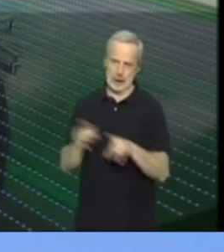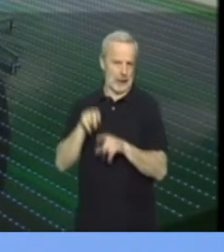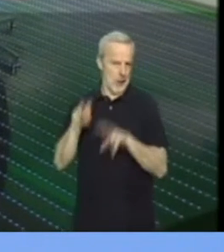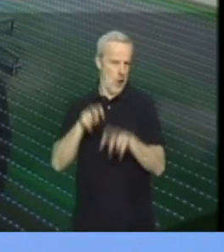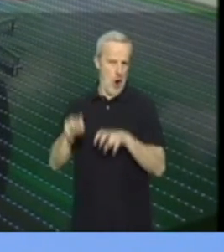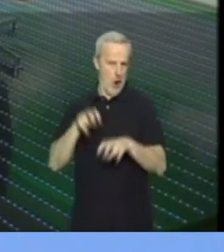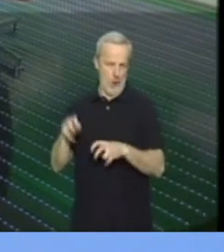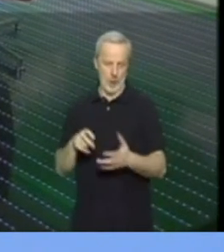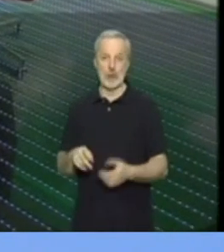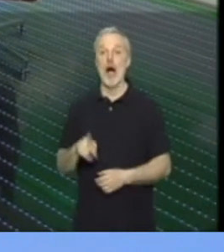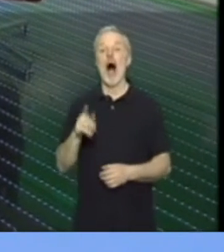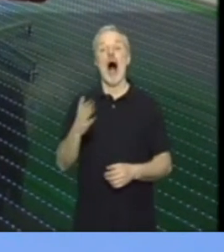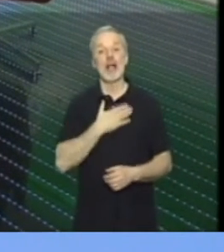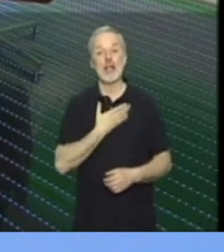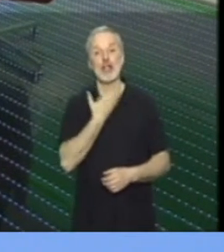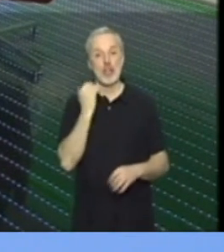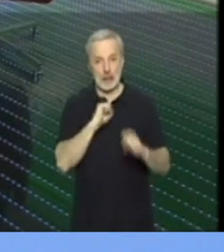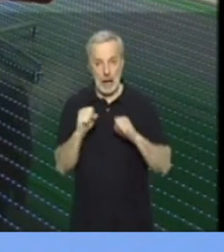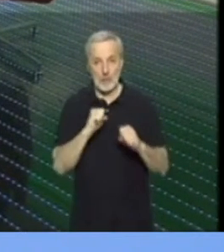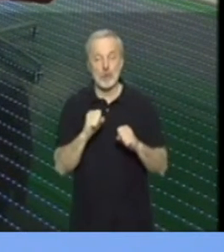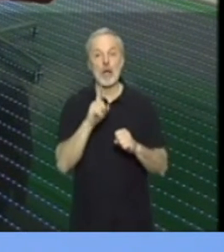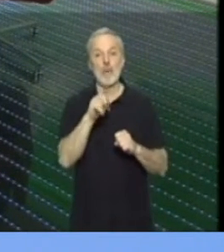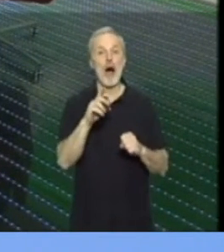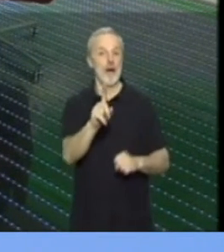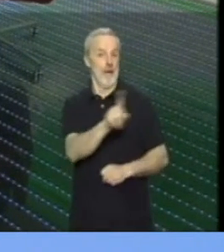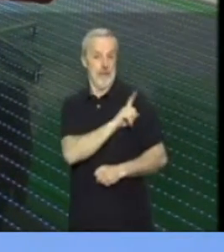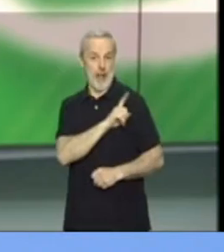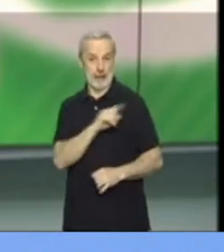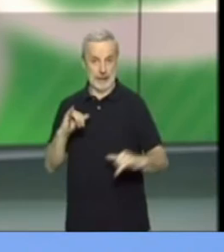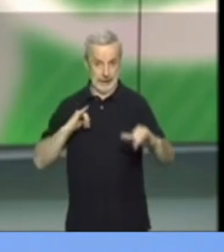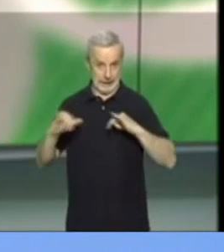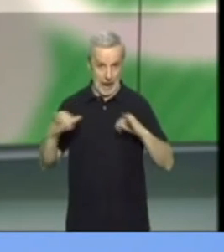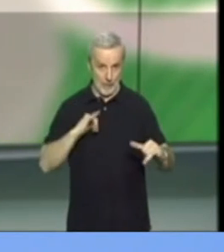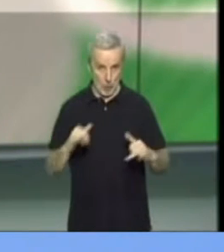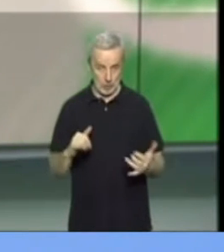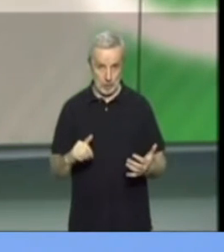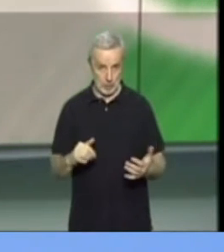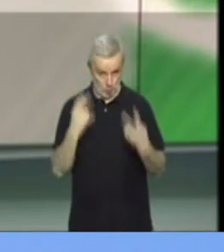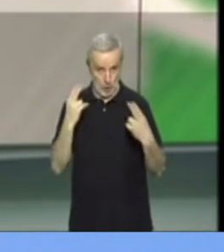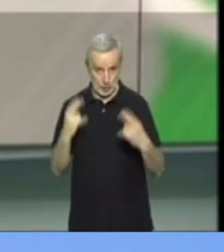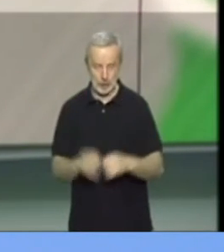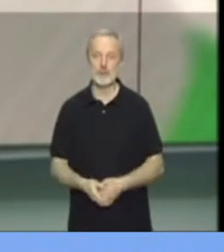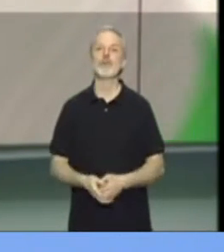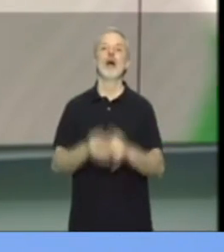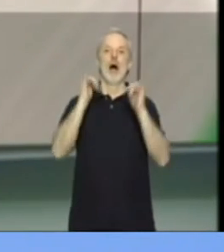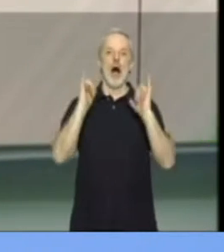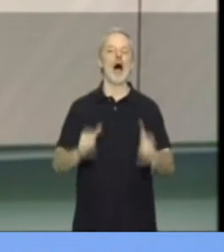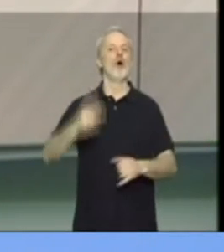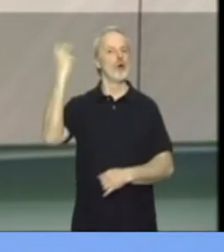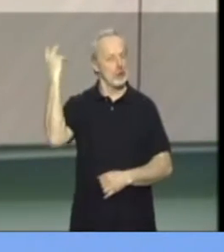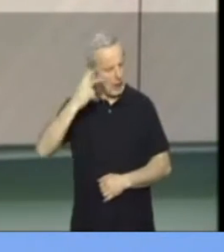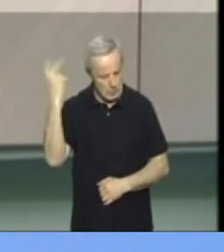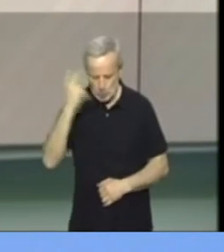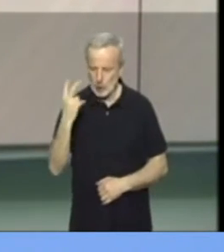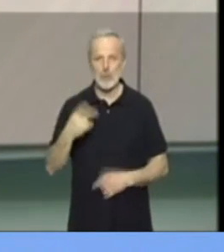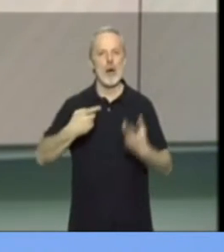Mít takovýhle etapový závod, domácí etapový závod. Pro nás je to nesmírně důležité, aby se konal významný v této